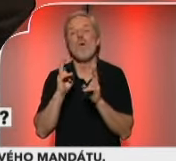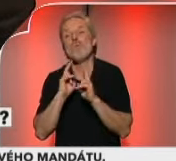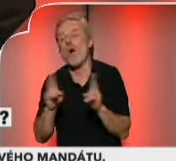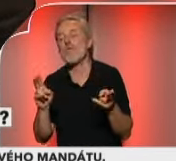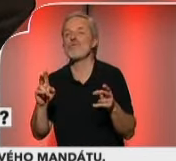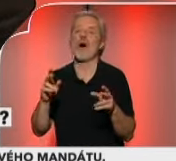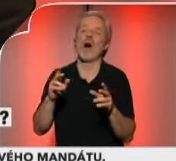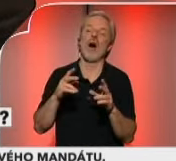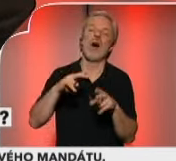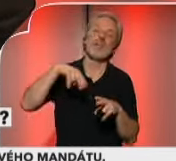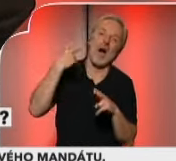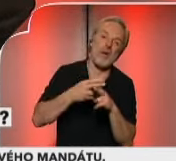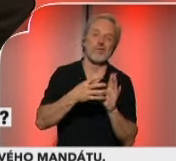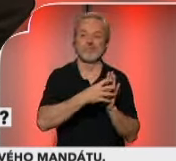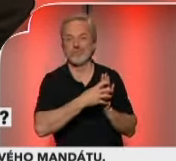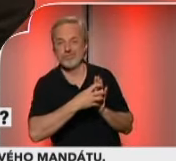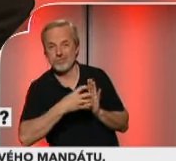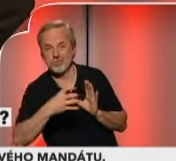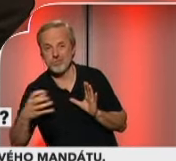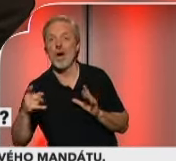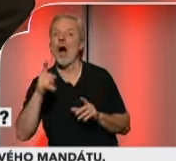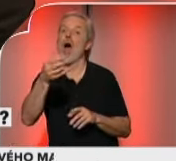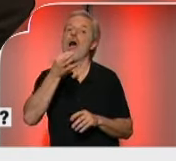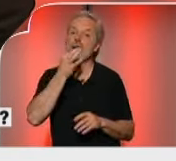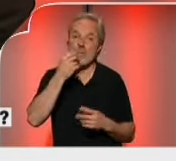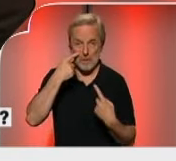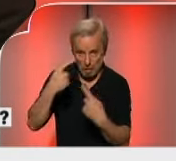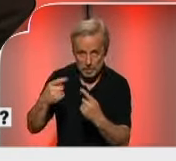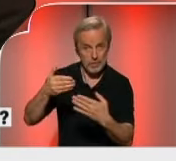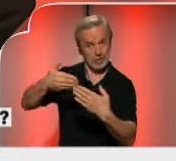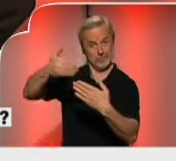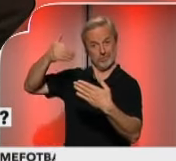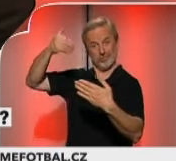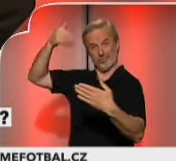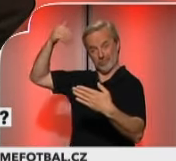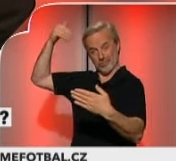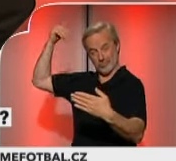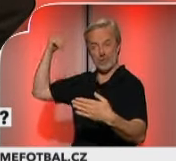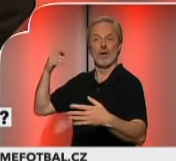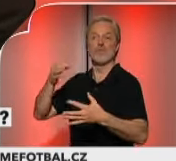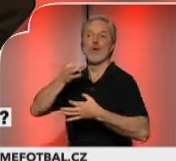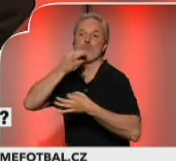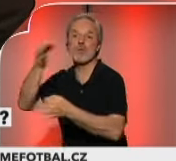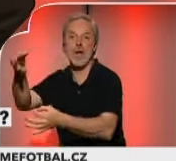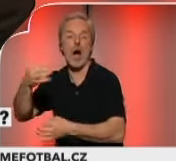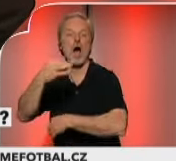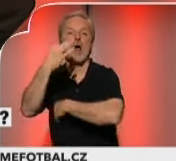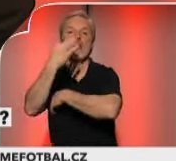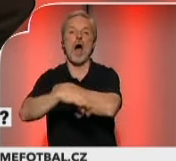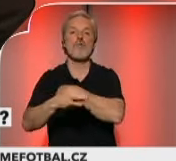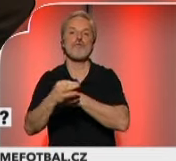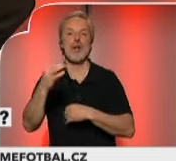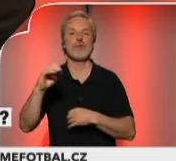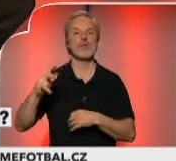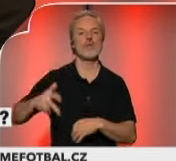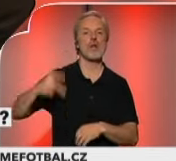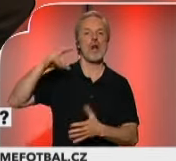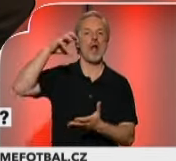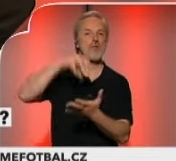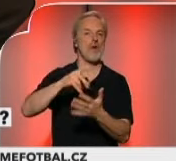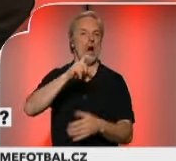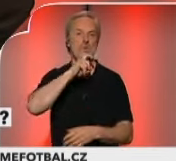eh když se podíváte zpátky na výroky eh eh náčelníka generálního štábu Tak